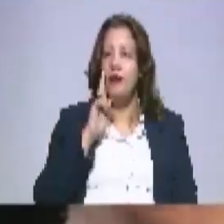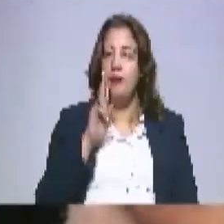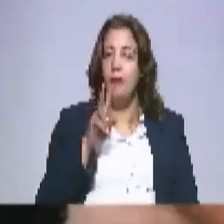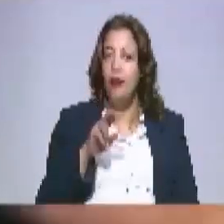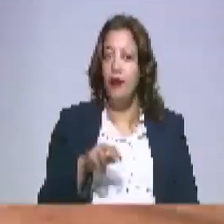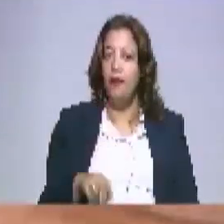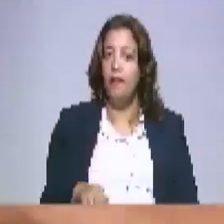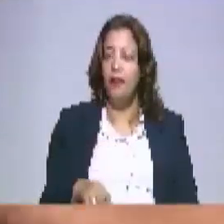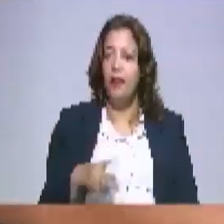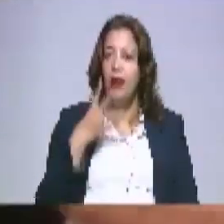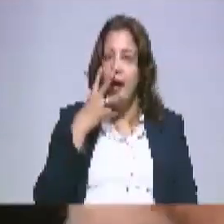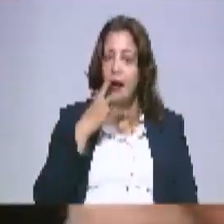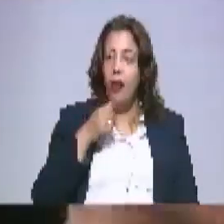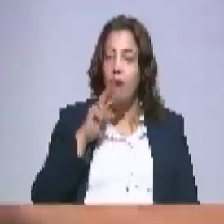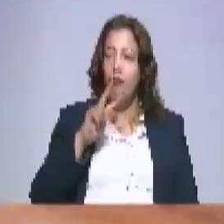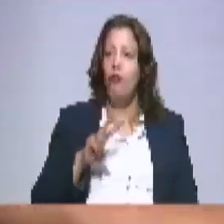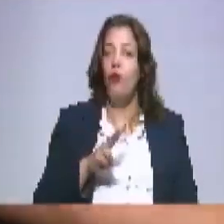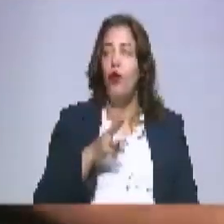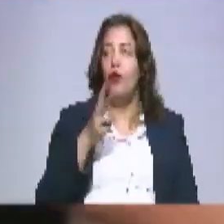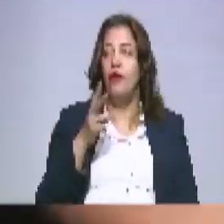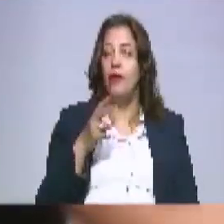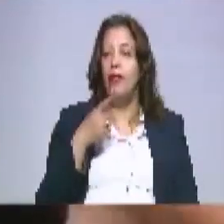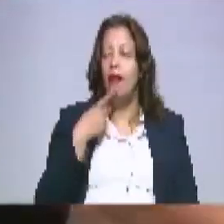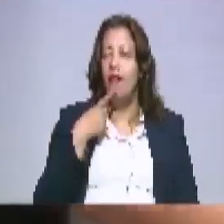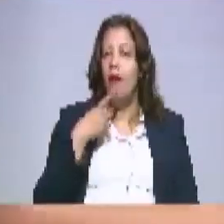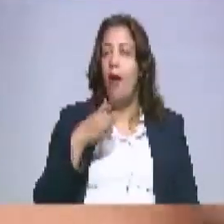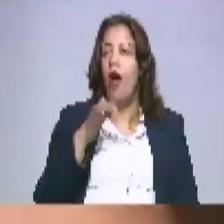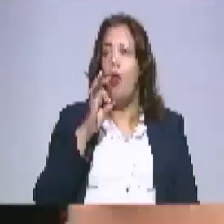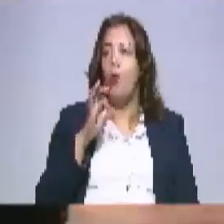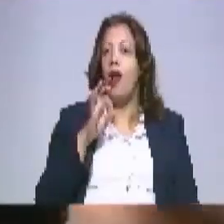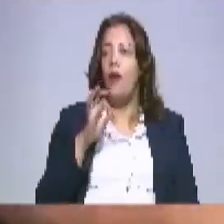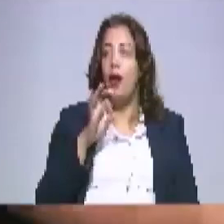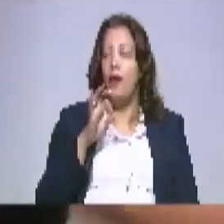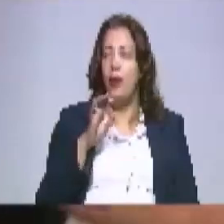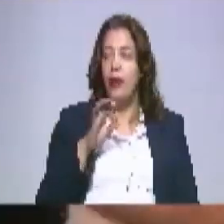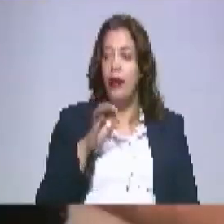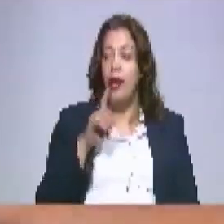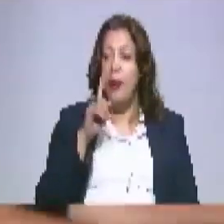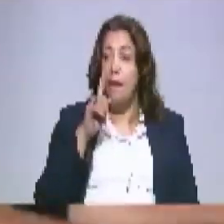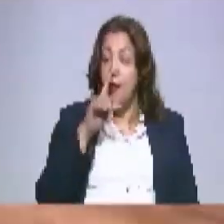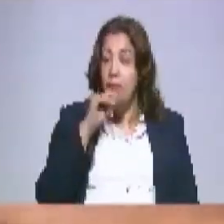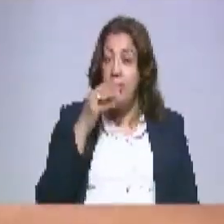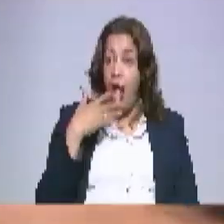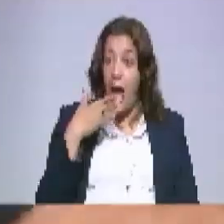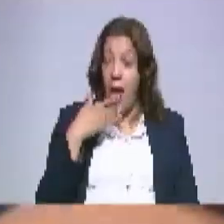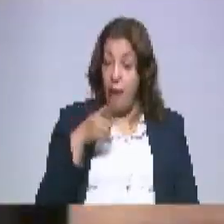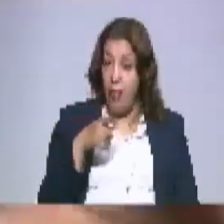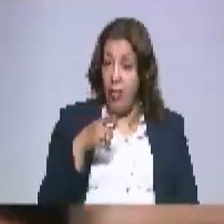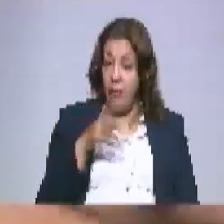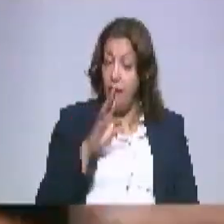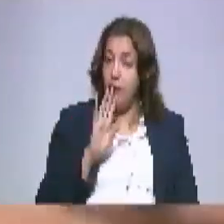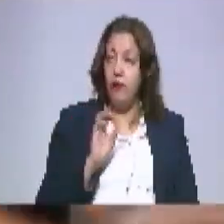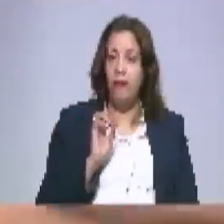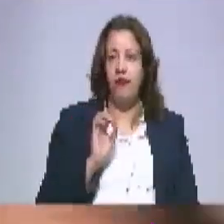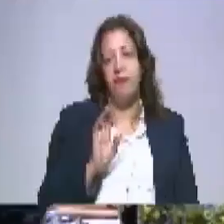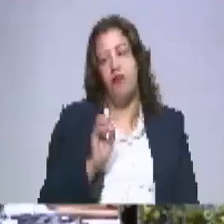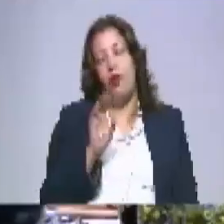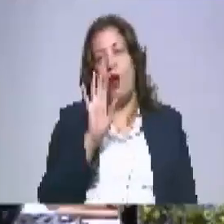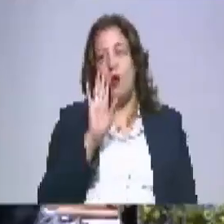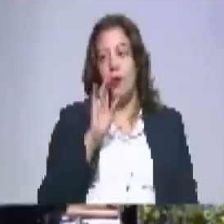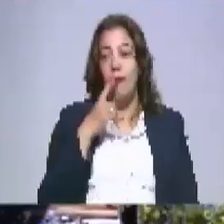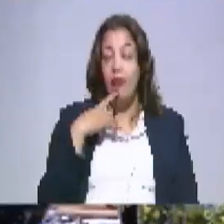واحنا عملناها بشكل تاني خالص على فكره. طعمها شهي جدا، بس اللي بيخاف من الحراق الفلفل الحراق شديد شويه.